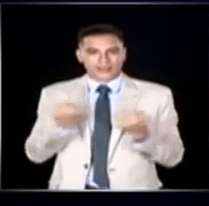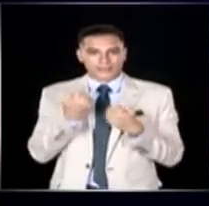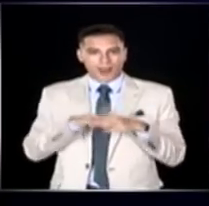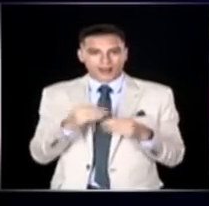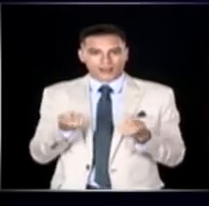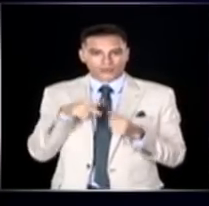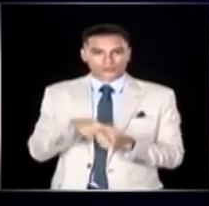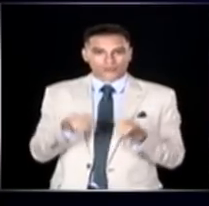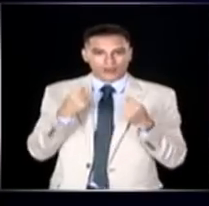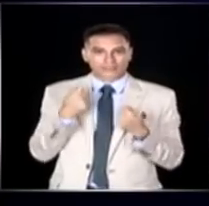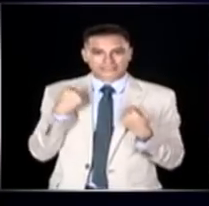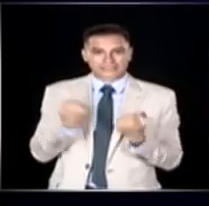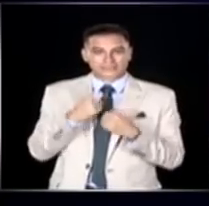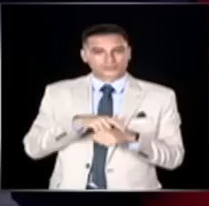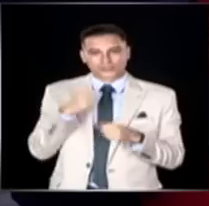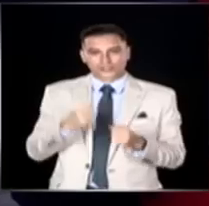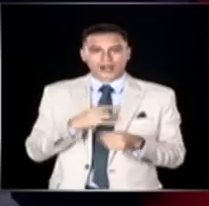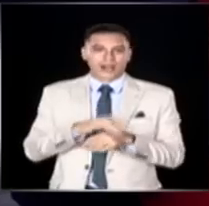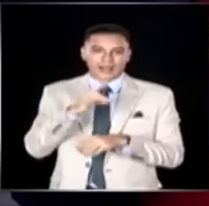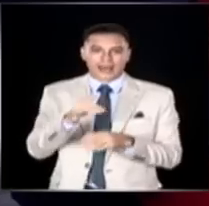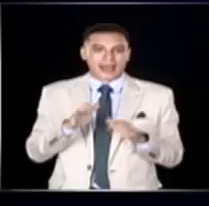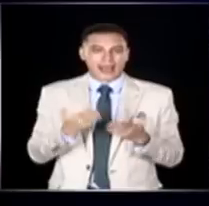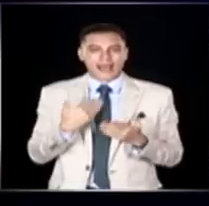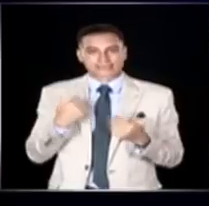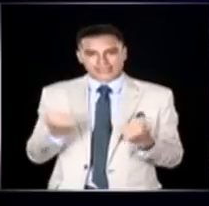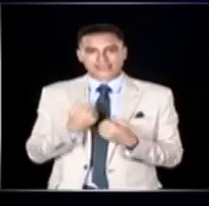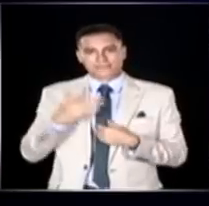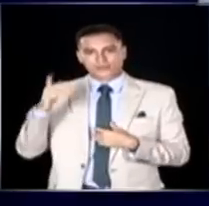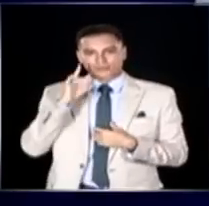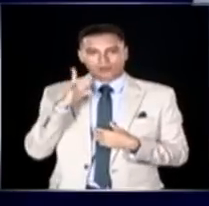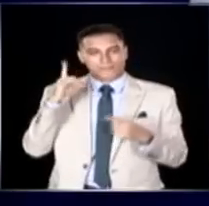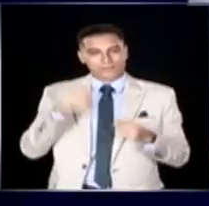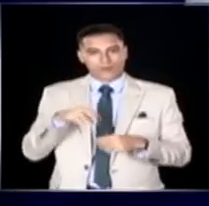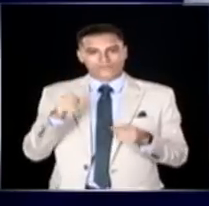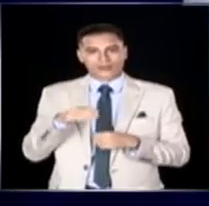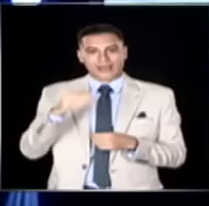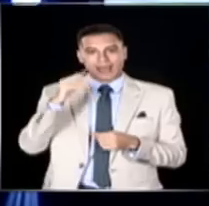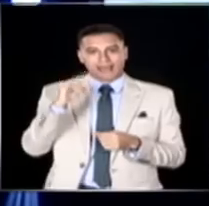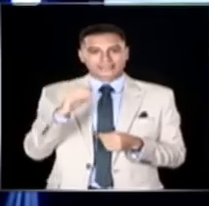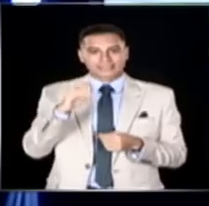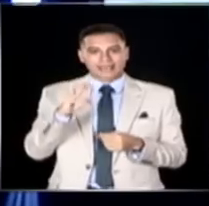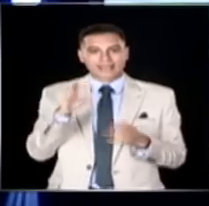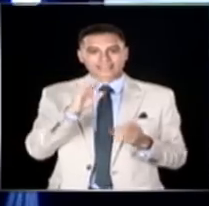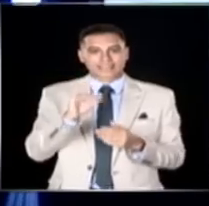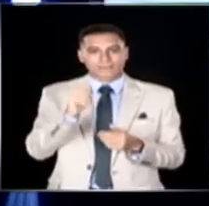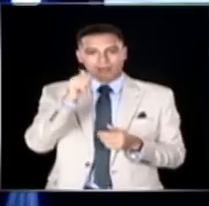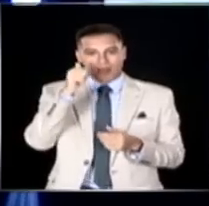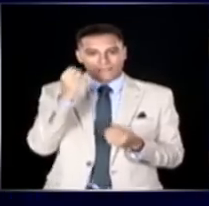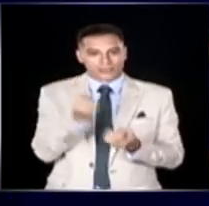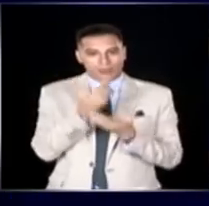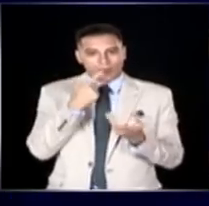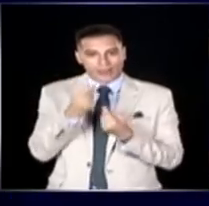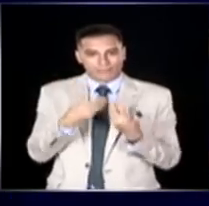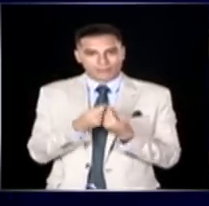عرفتش اقسم، فقلت احسن افضل في الاجازه ابدا تدريب. ربنا يوفقك. خديجه واسامه، برحب بيكم، هنتكلم مع بعض وسط الحلقه.